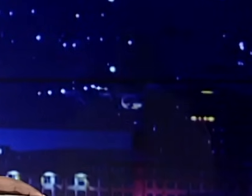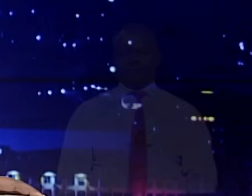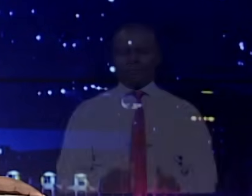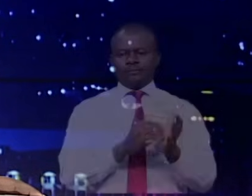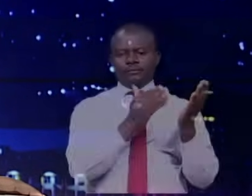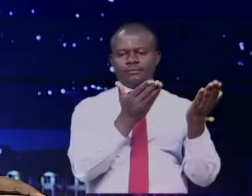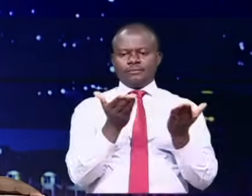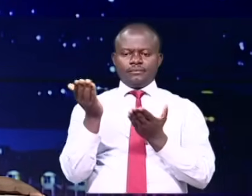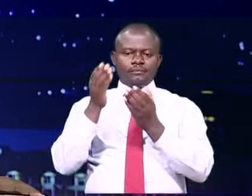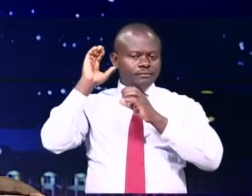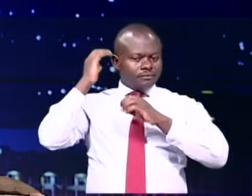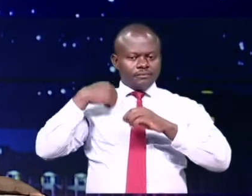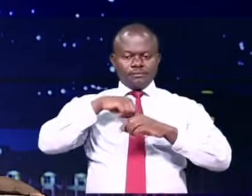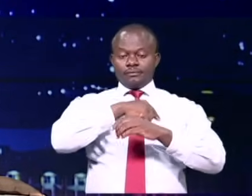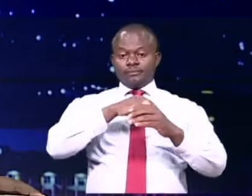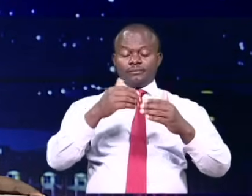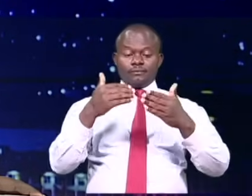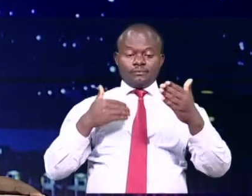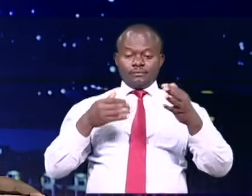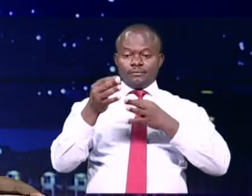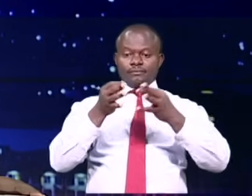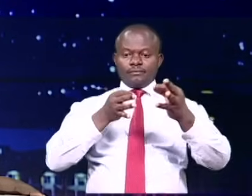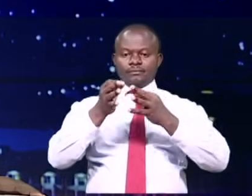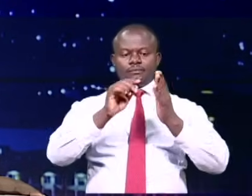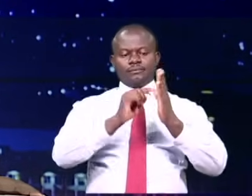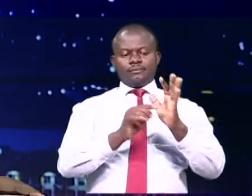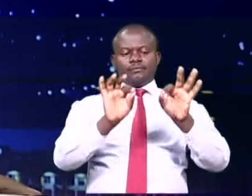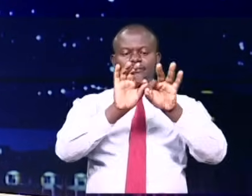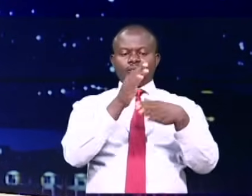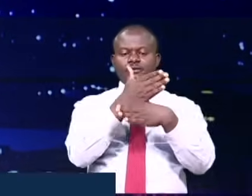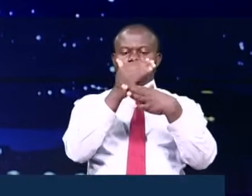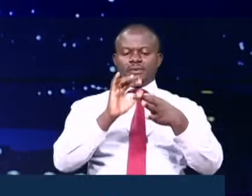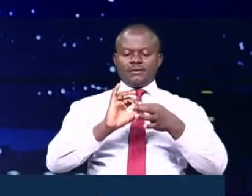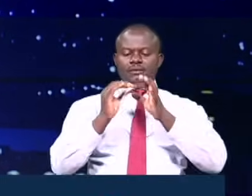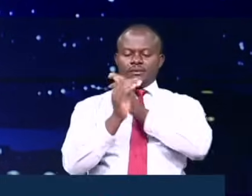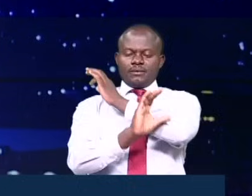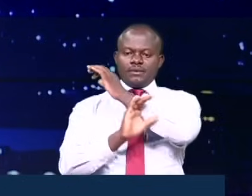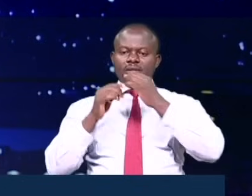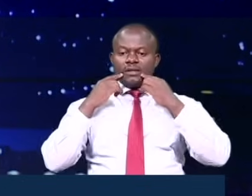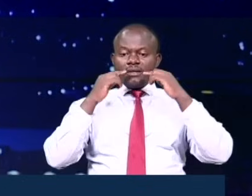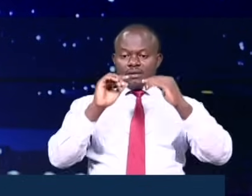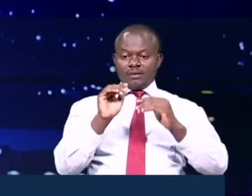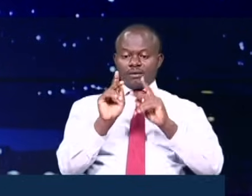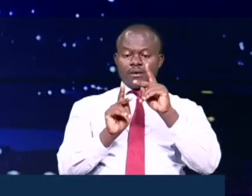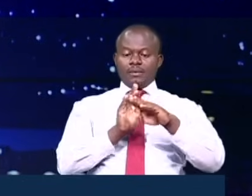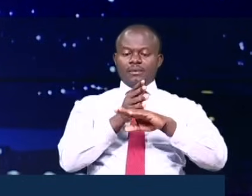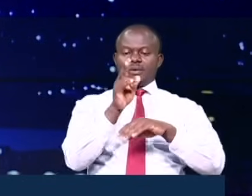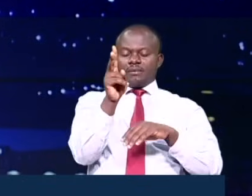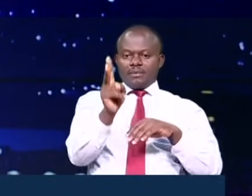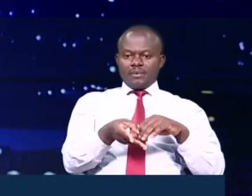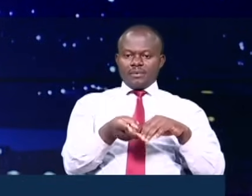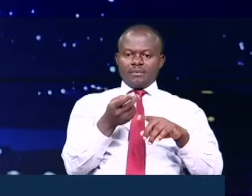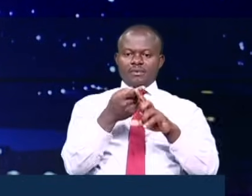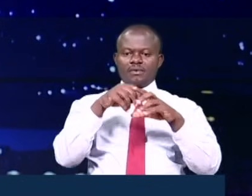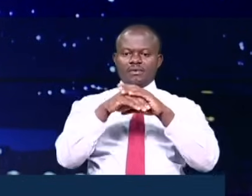kazi nanone muri aya makuru rekane ninabikomoje mu ngingo z'ingenzi Minisiteri y'Ububanyi n'Amahanga yavuze ko kuba abacancuro bagera ku 2000